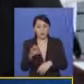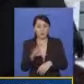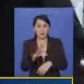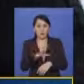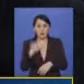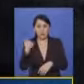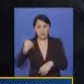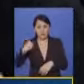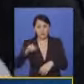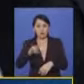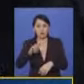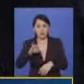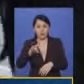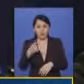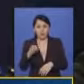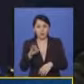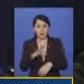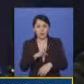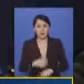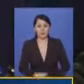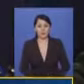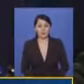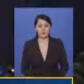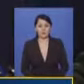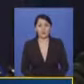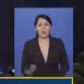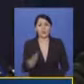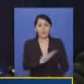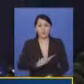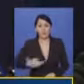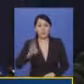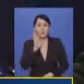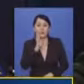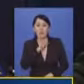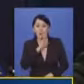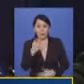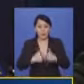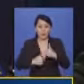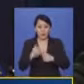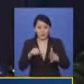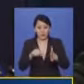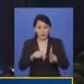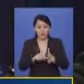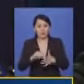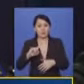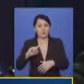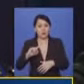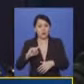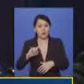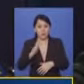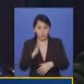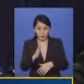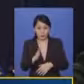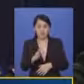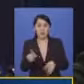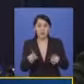Ал жеңімпаз болып Құсановтар әулеті танылды. Біз анаммен бірге байқауға қатыстық. Бұл менің алғашқы сайысым емес. Алда да осы